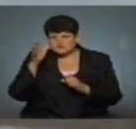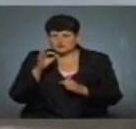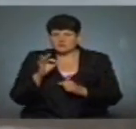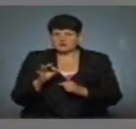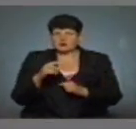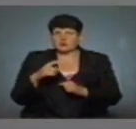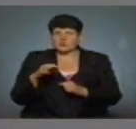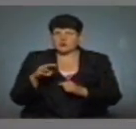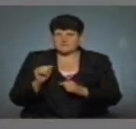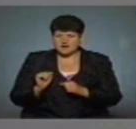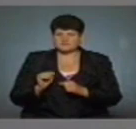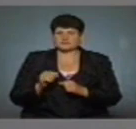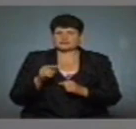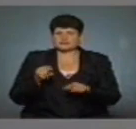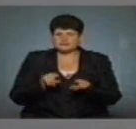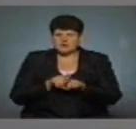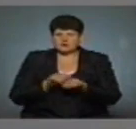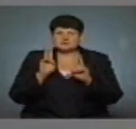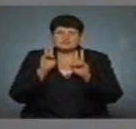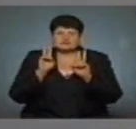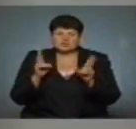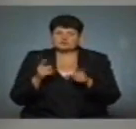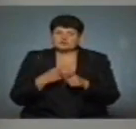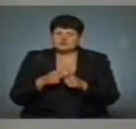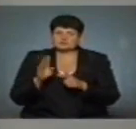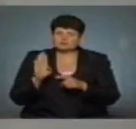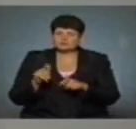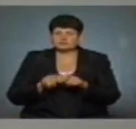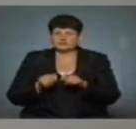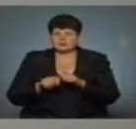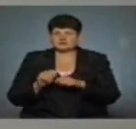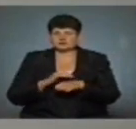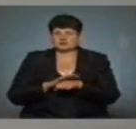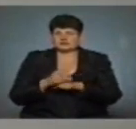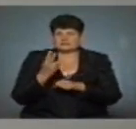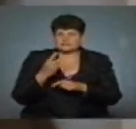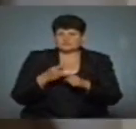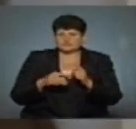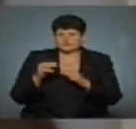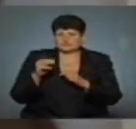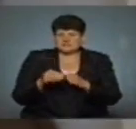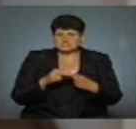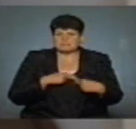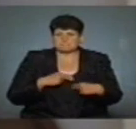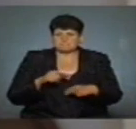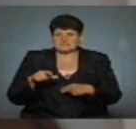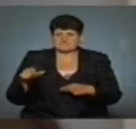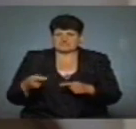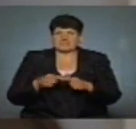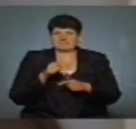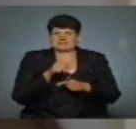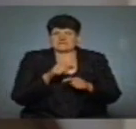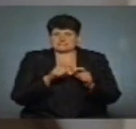Ольга Хома. За її словами, також невідомо, чи тестуватимуть на COVID-19 3,5 тисячі працівників цих